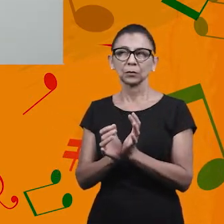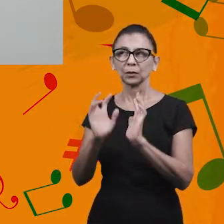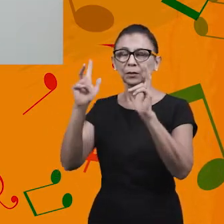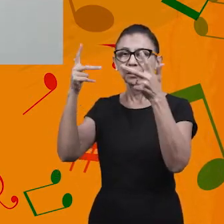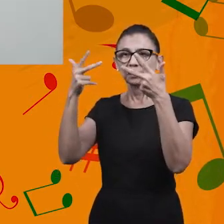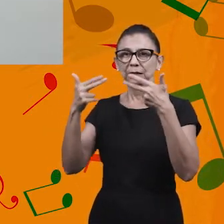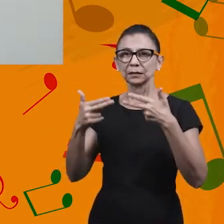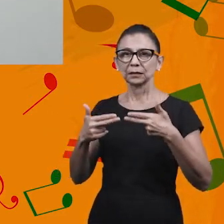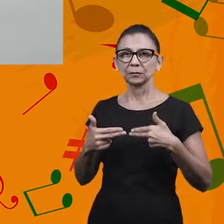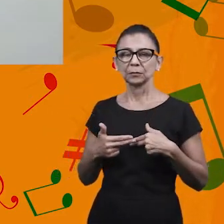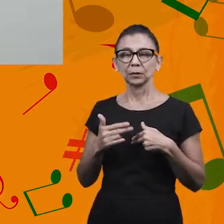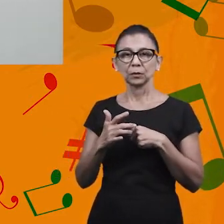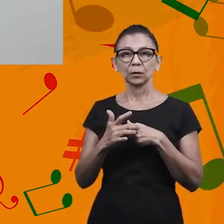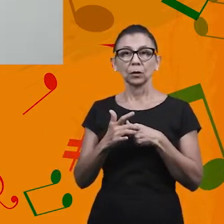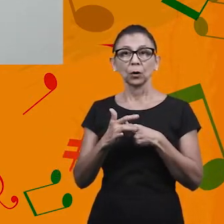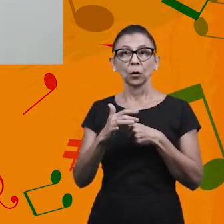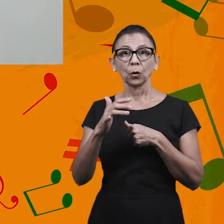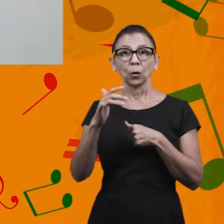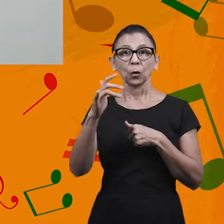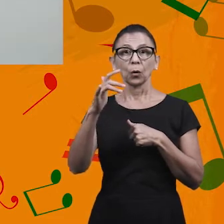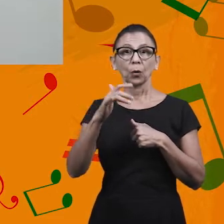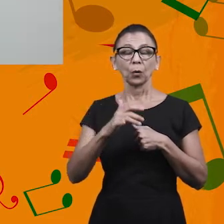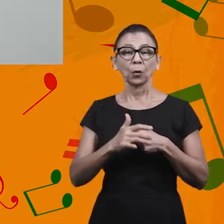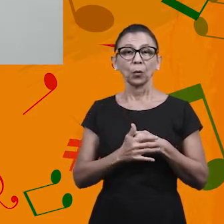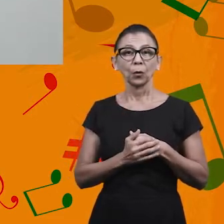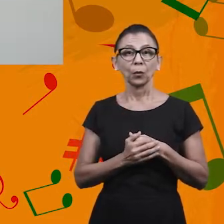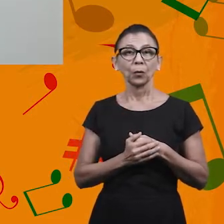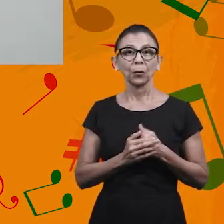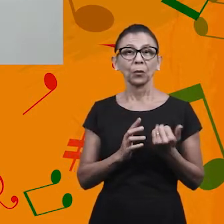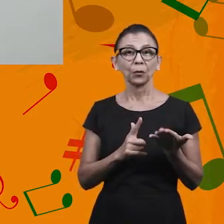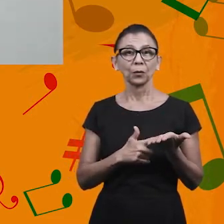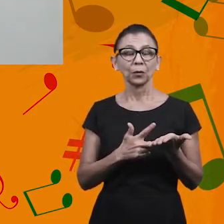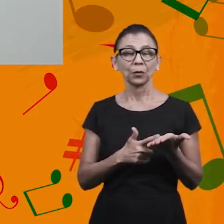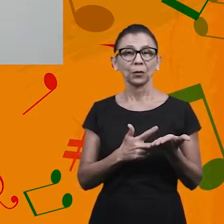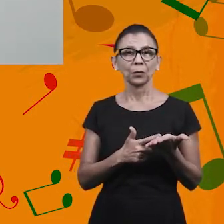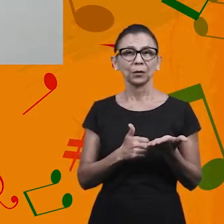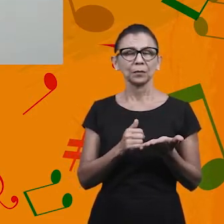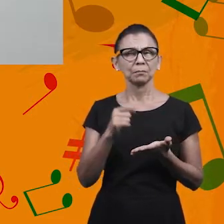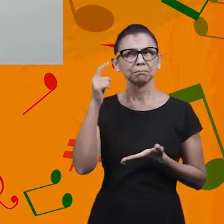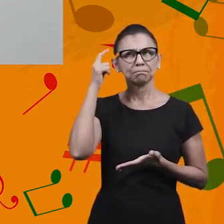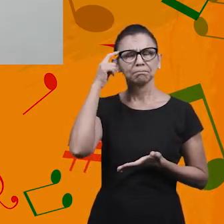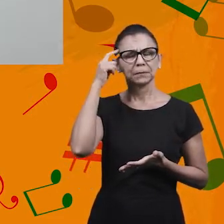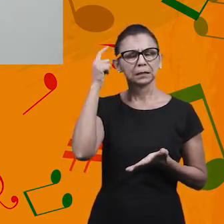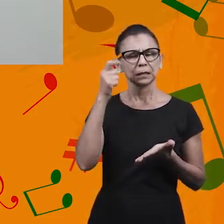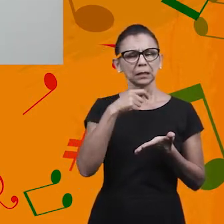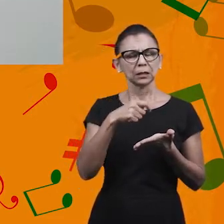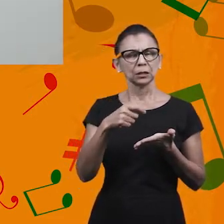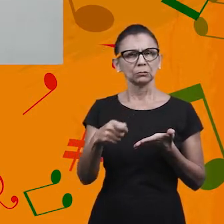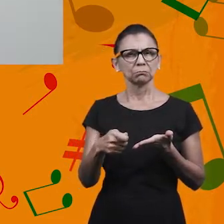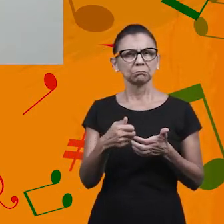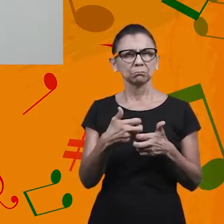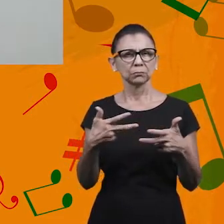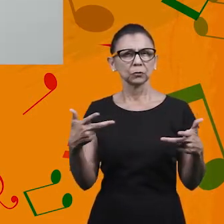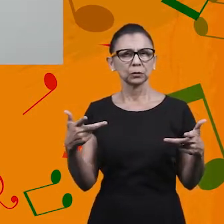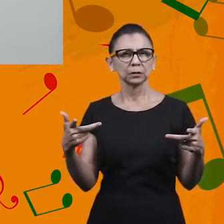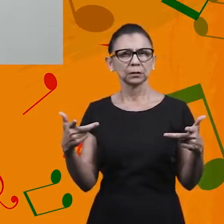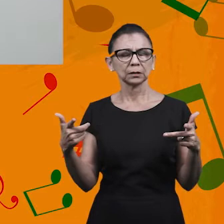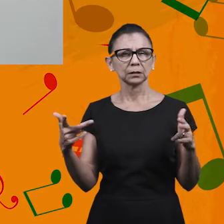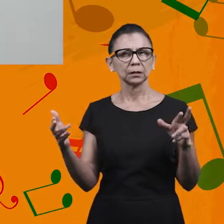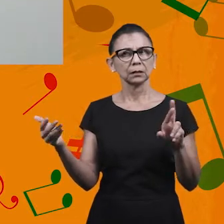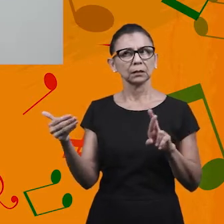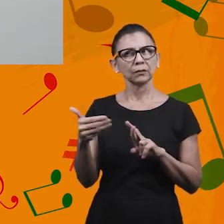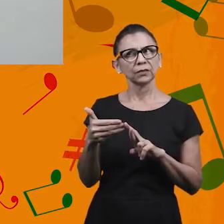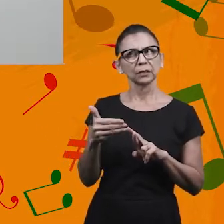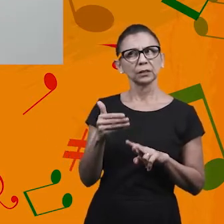cadeau que moi je recevais, c'était une flûte en or. Au début, je pensais que c'était la flûte douce que je devrais